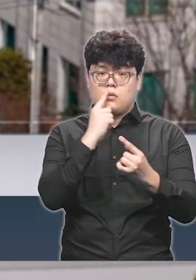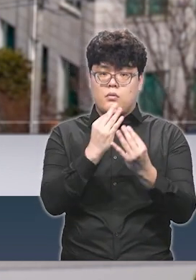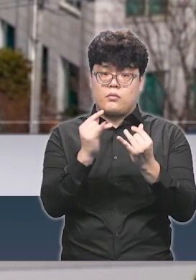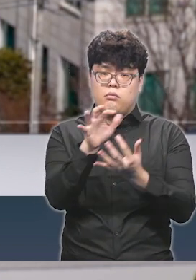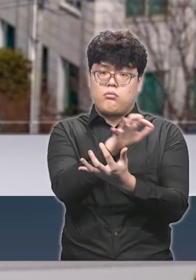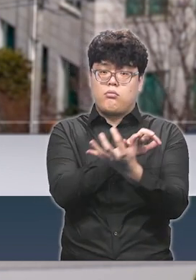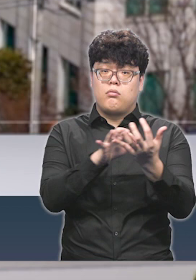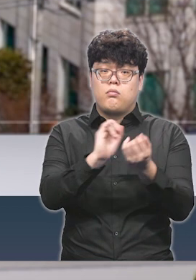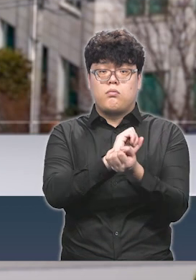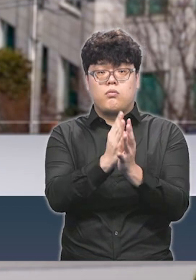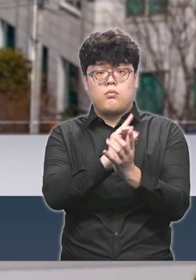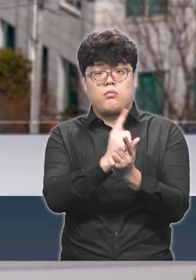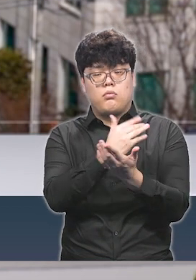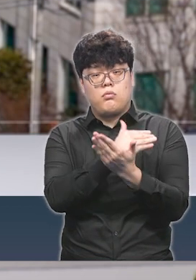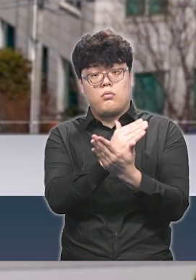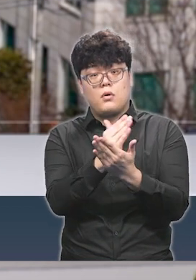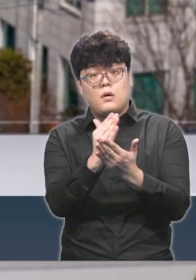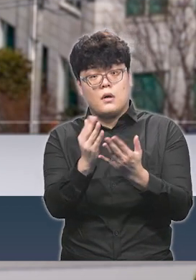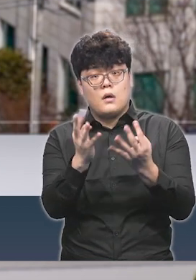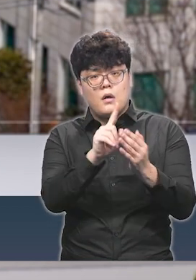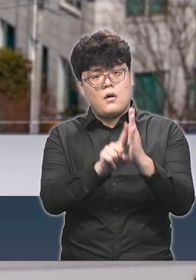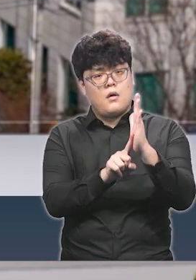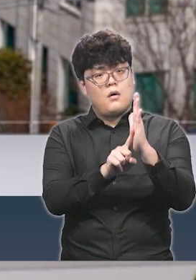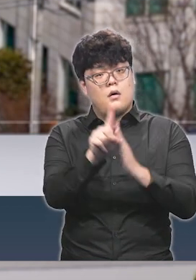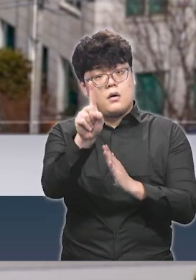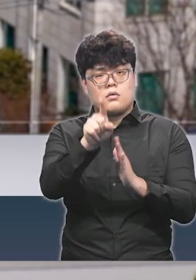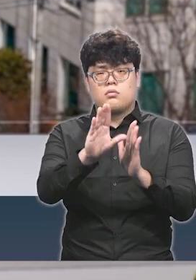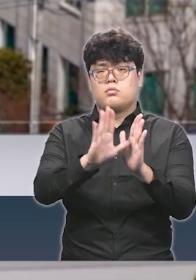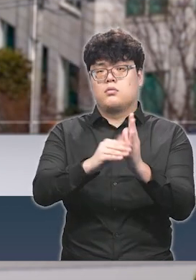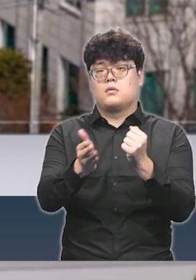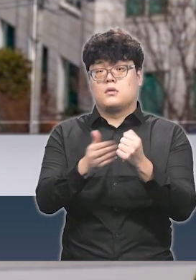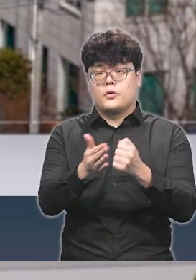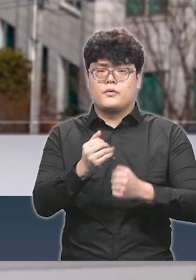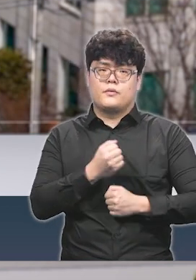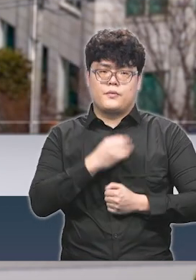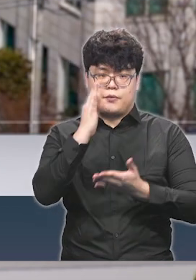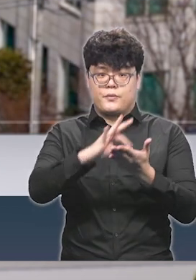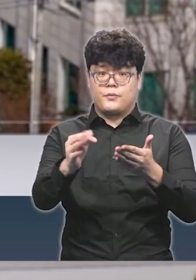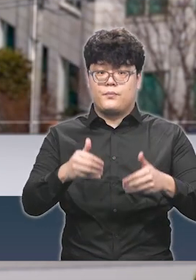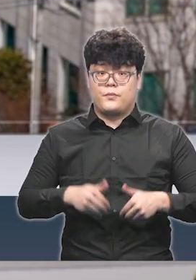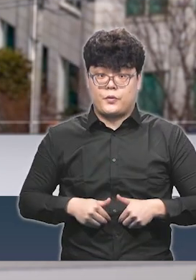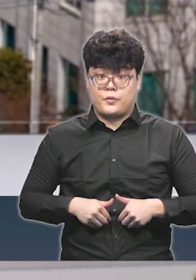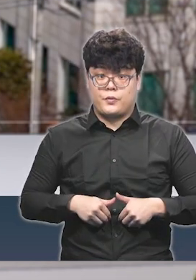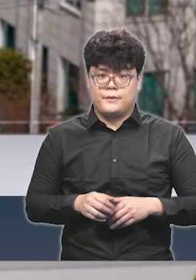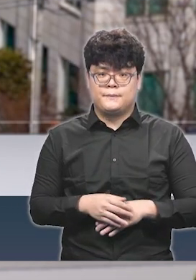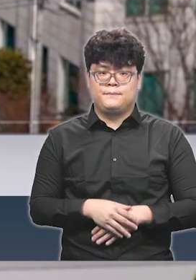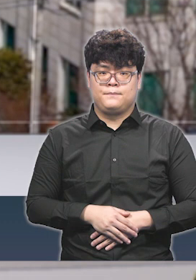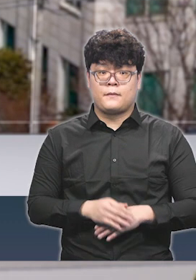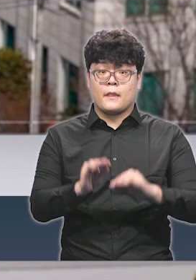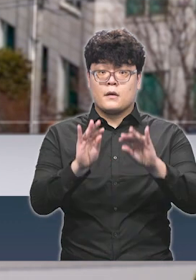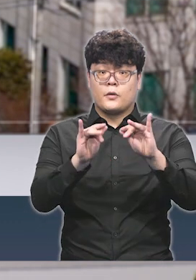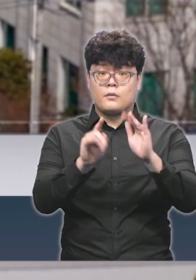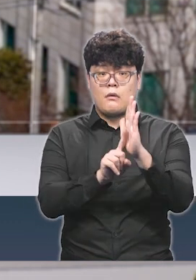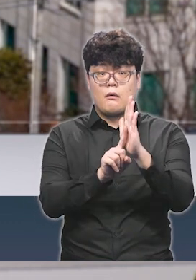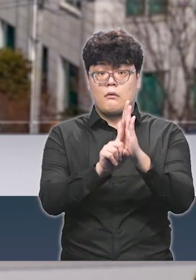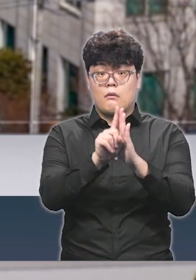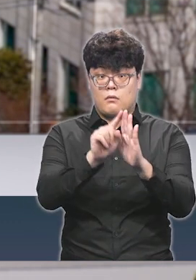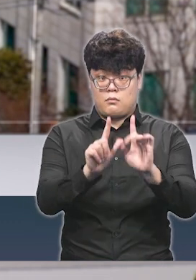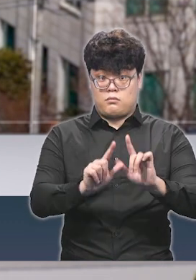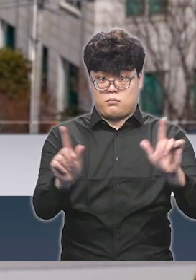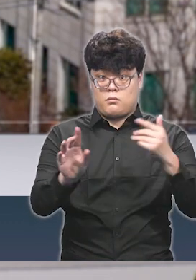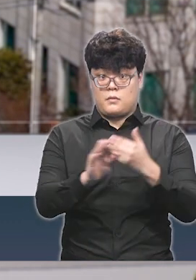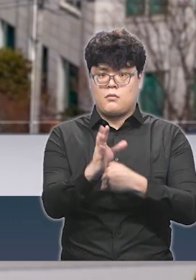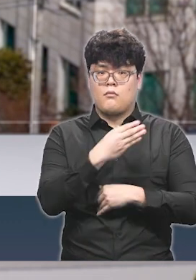영향으로 대기 중 미세먼지 농도도 높은 시기인만큼 주의가 필요합니다 미세먼지 농도가 높은 날에는